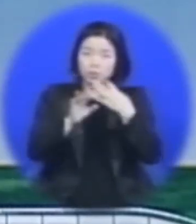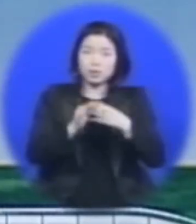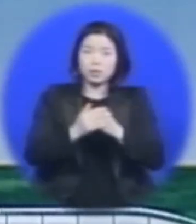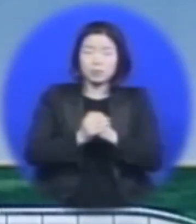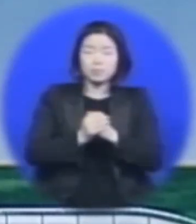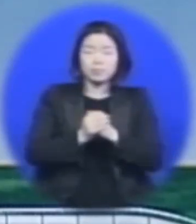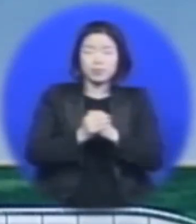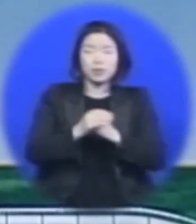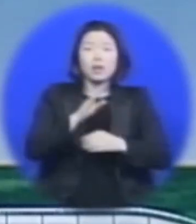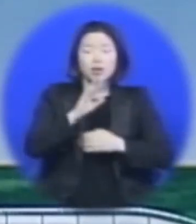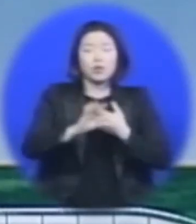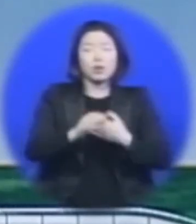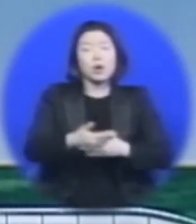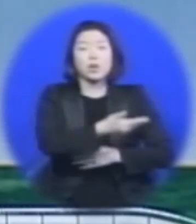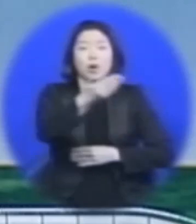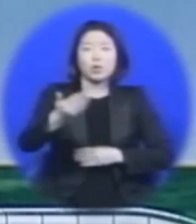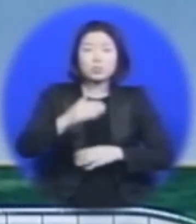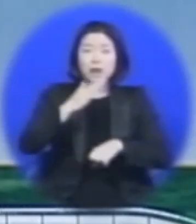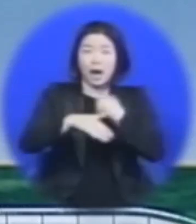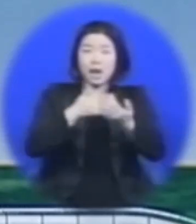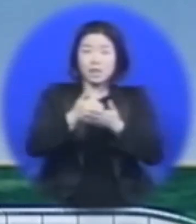그러면 여러분들은 하나님에게